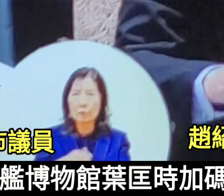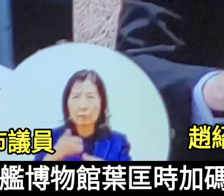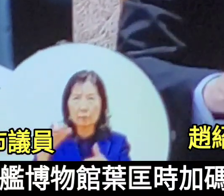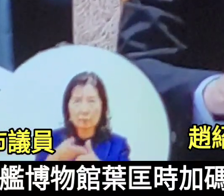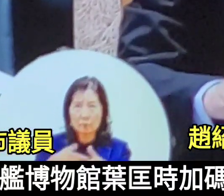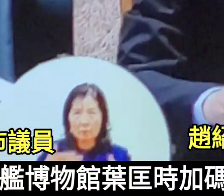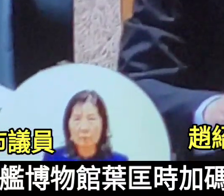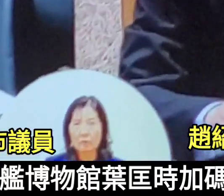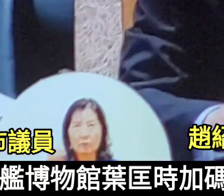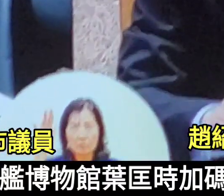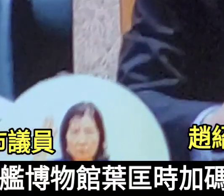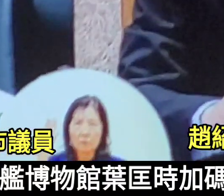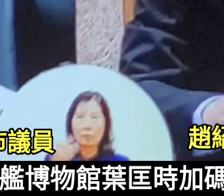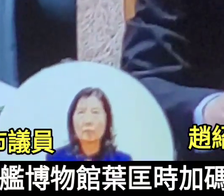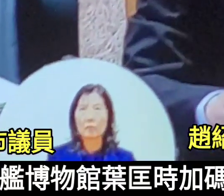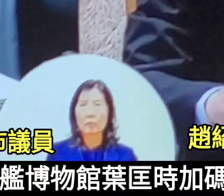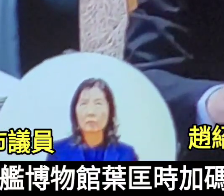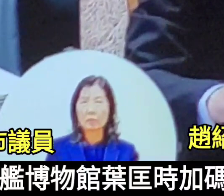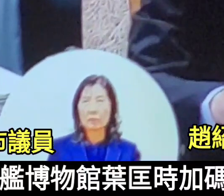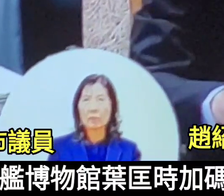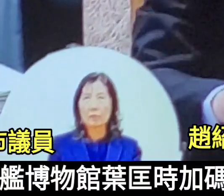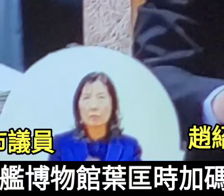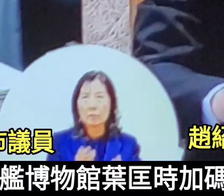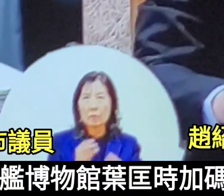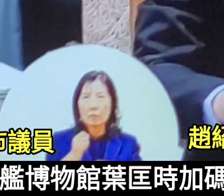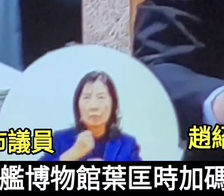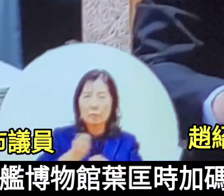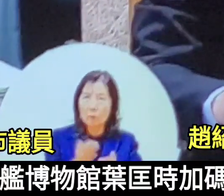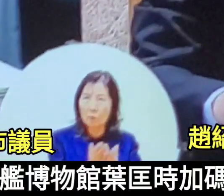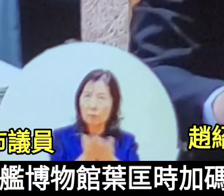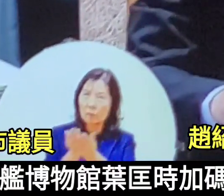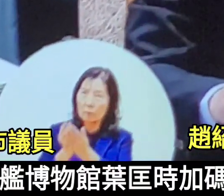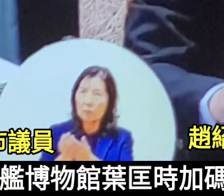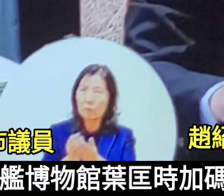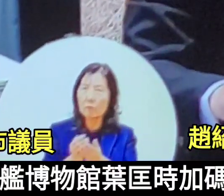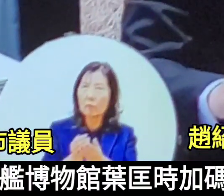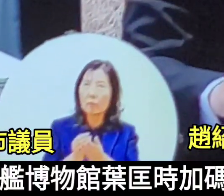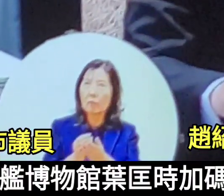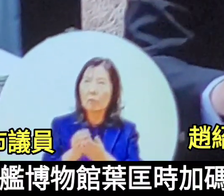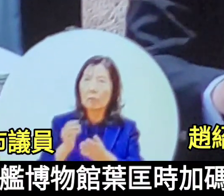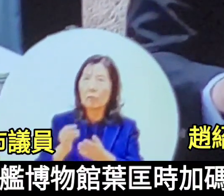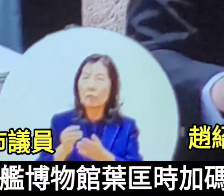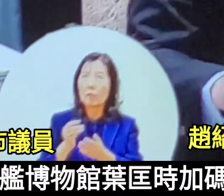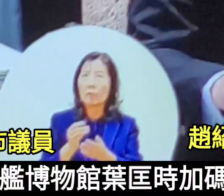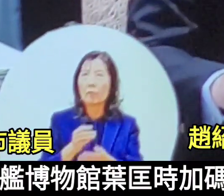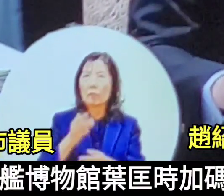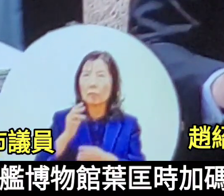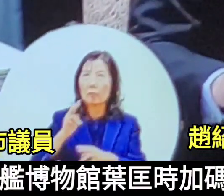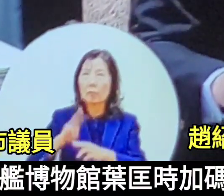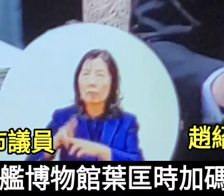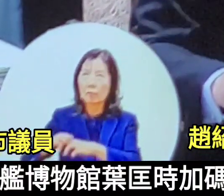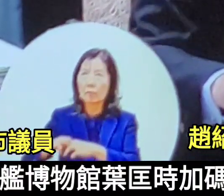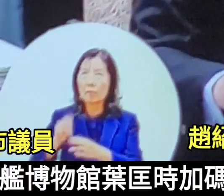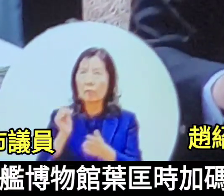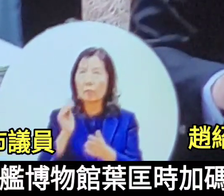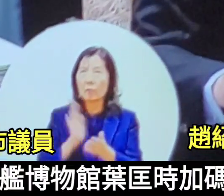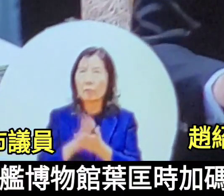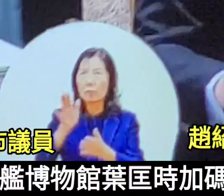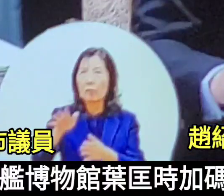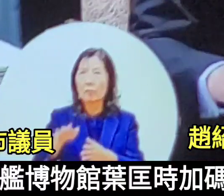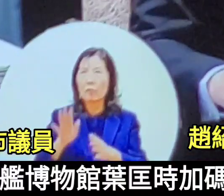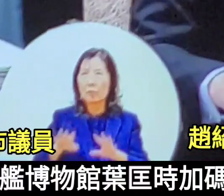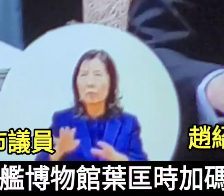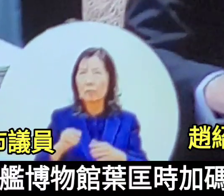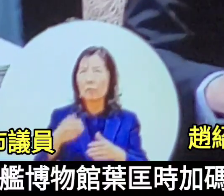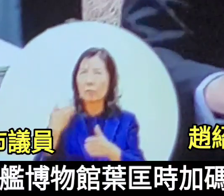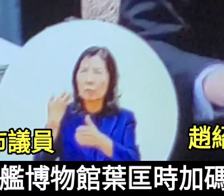过去我们有很多艘的军舰。退役了以后呢，我们很可惜的，或许做鱼礁，或